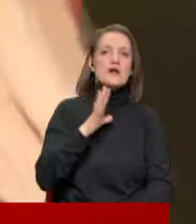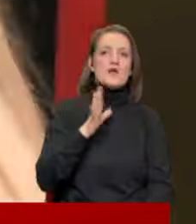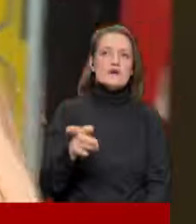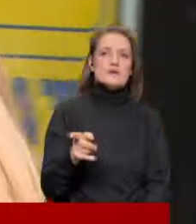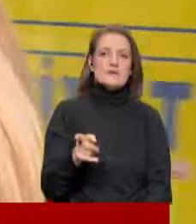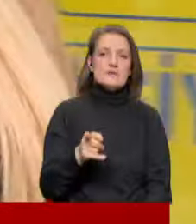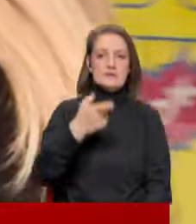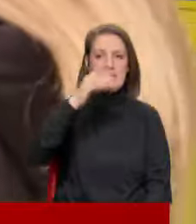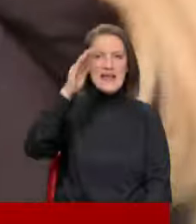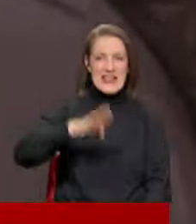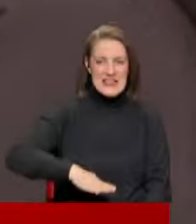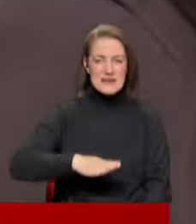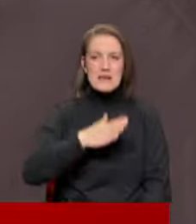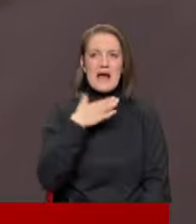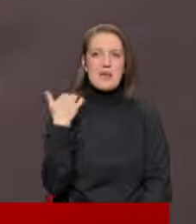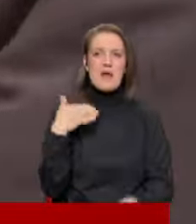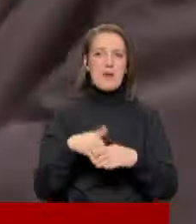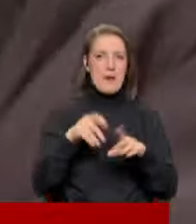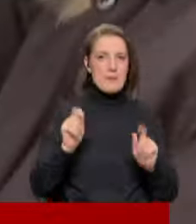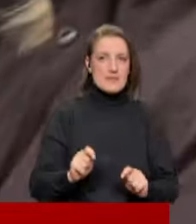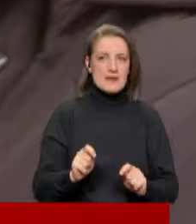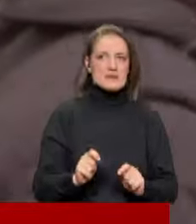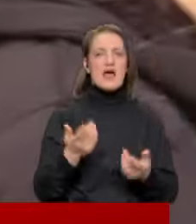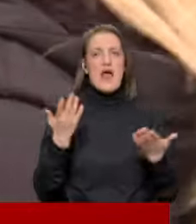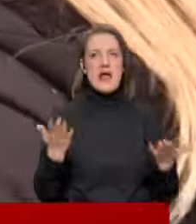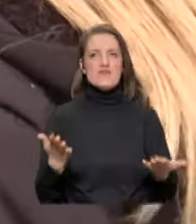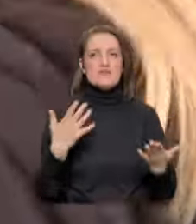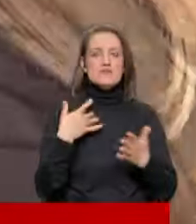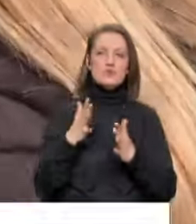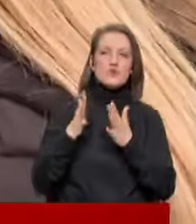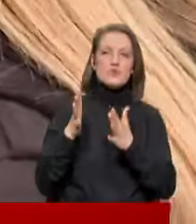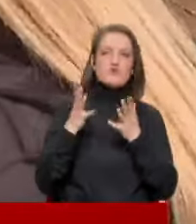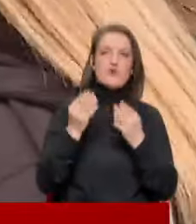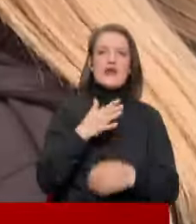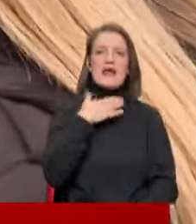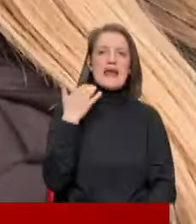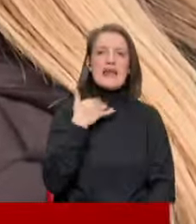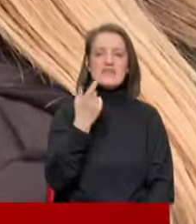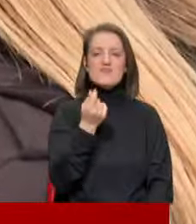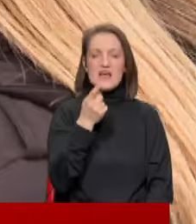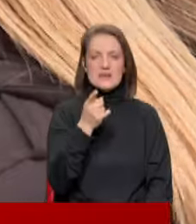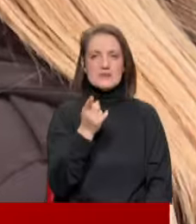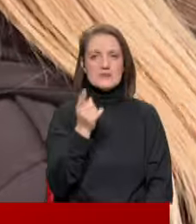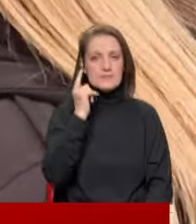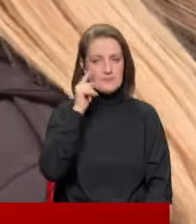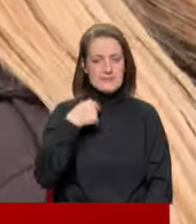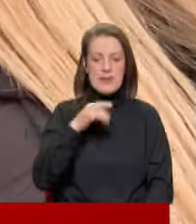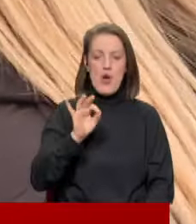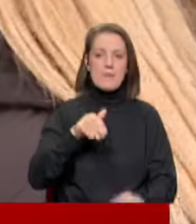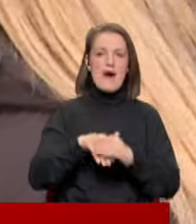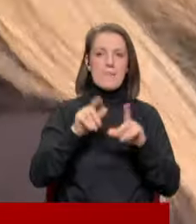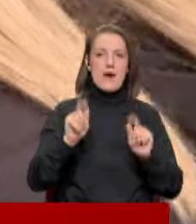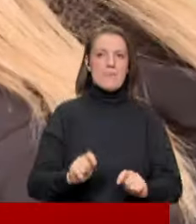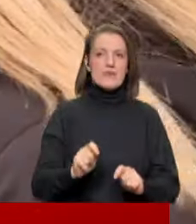fiyat indirim ette kampanya mı yaptınız Evet biz toplanı olarak et fiyatlarının artışı için biz de böyle bir